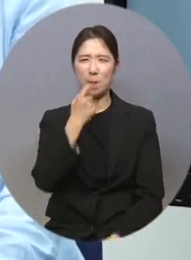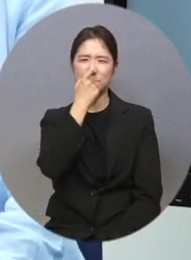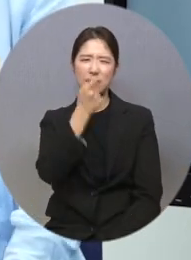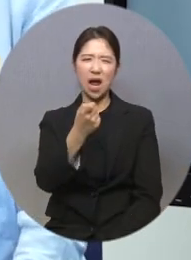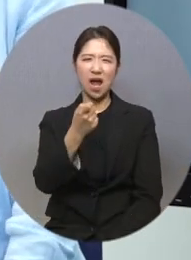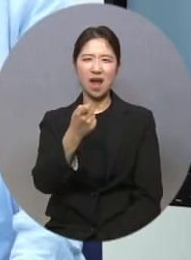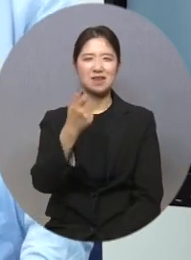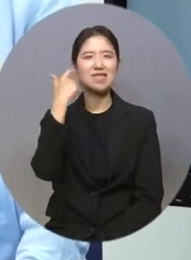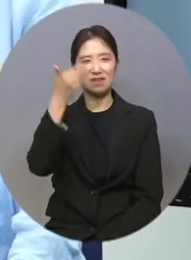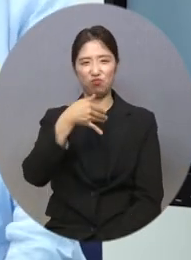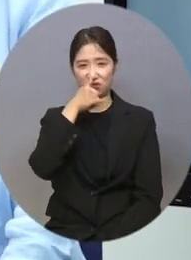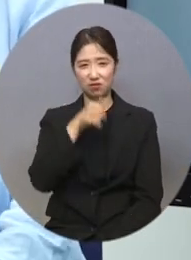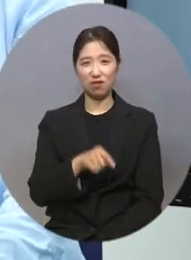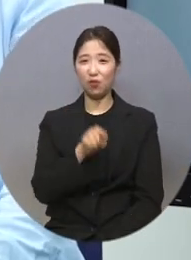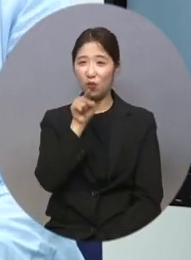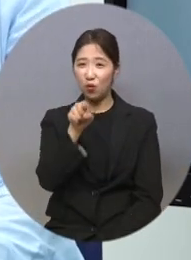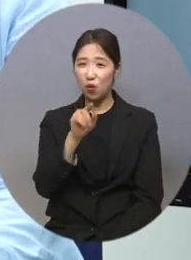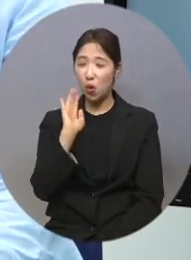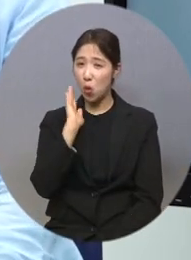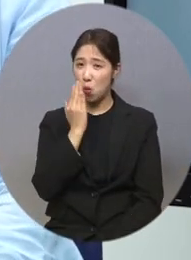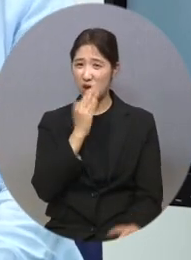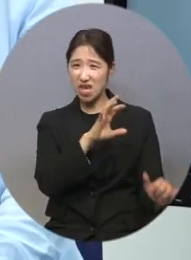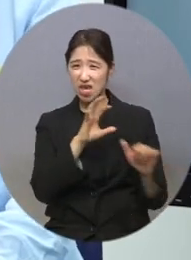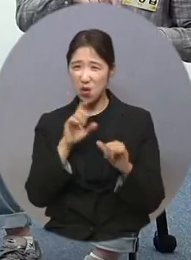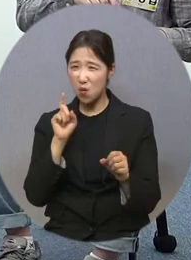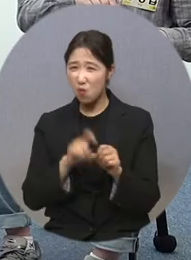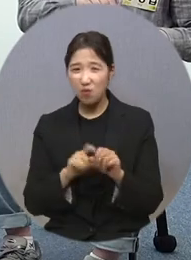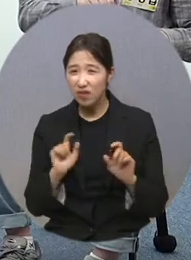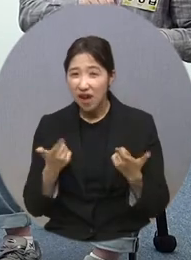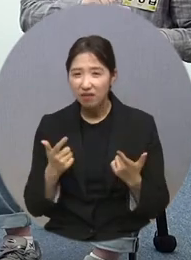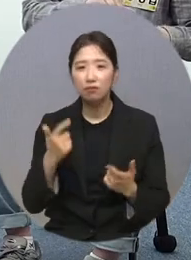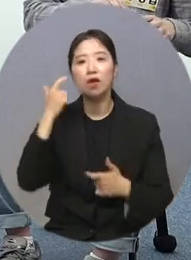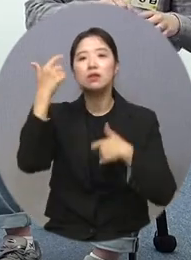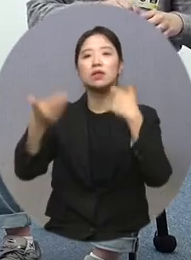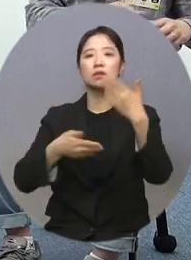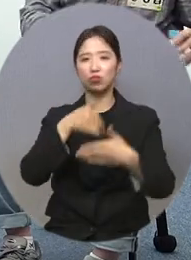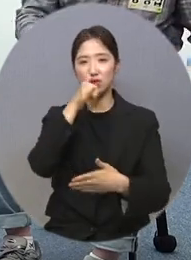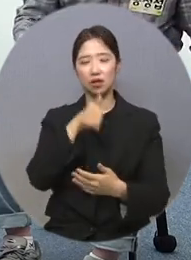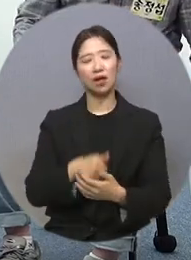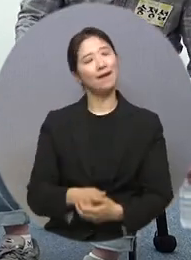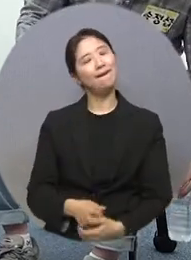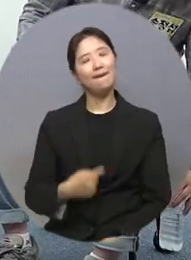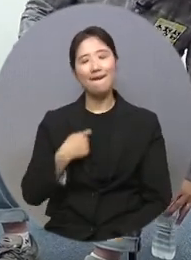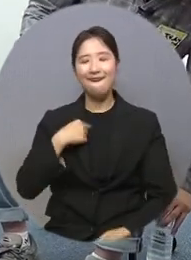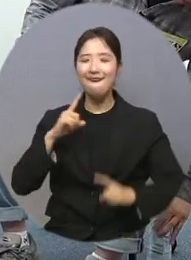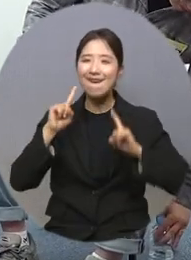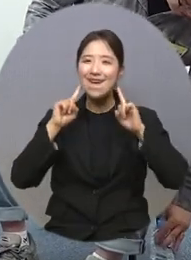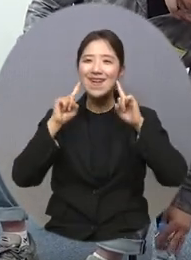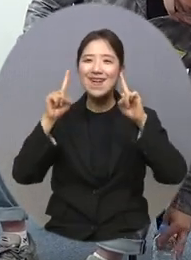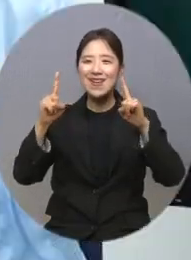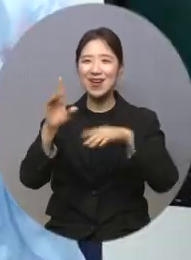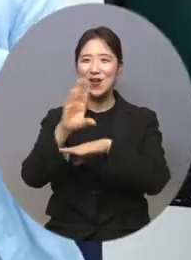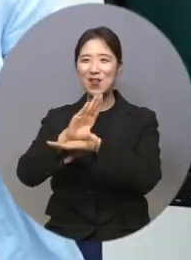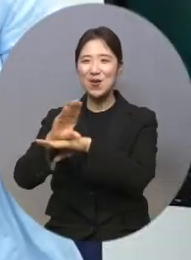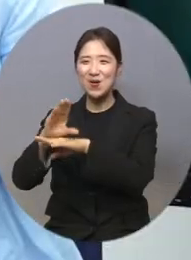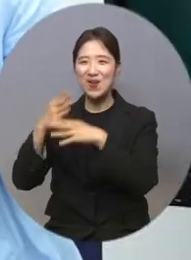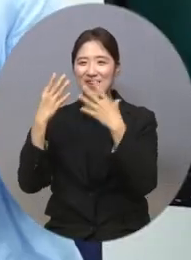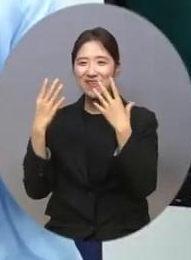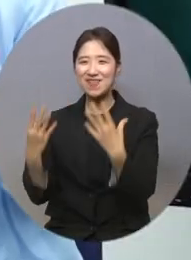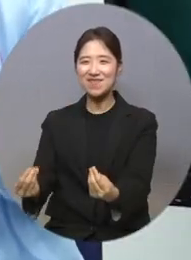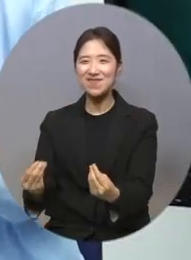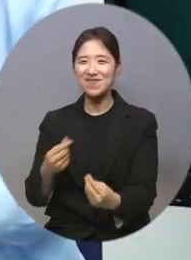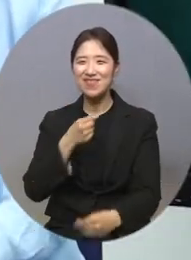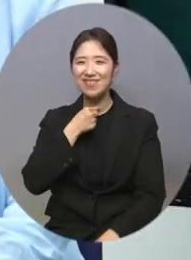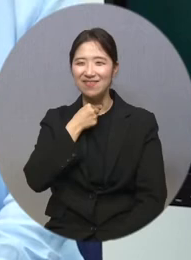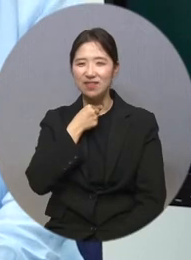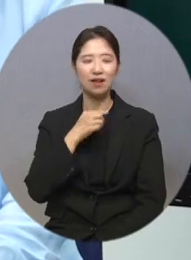질문. 너 농인 이용하려고 그런 거 아니냐고. 예, 녹화를 네. 계속 중단해야 되는. 근데 그게 저한테는 또